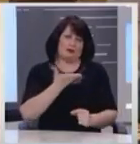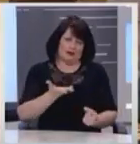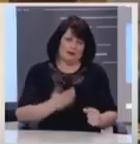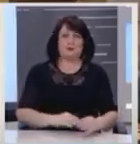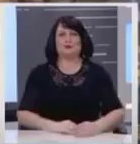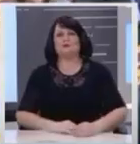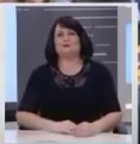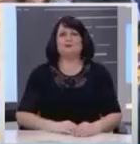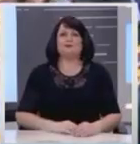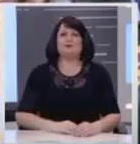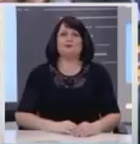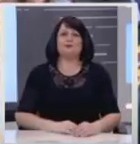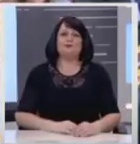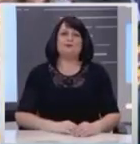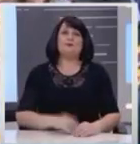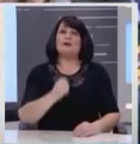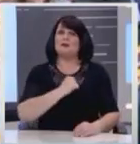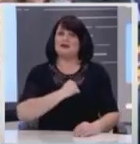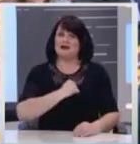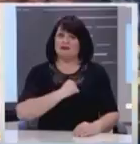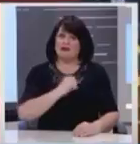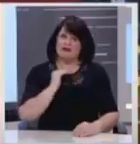Στη βάση αυτών των πάγιων θέσεών μας,